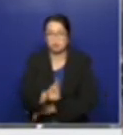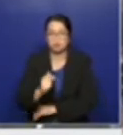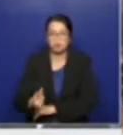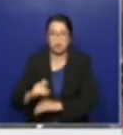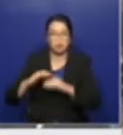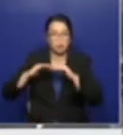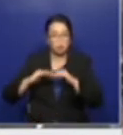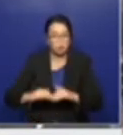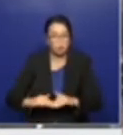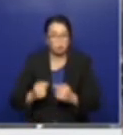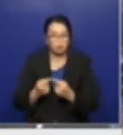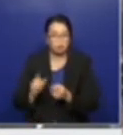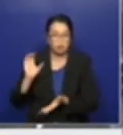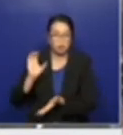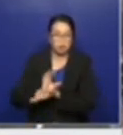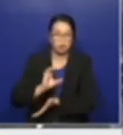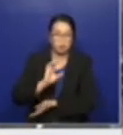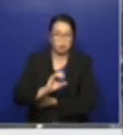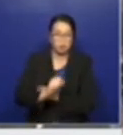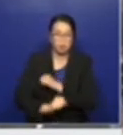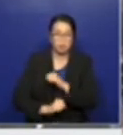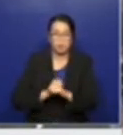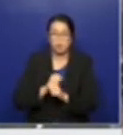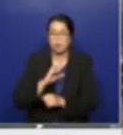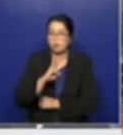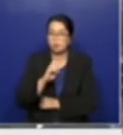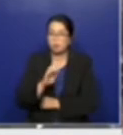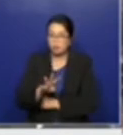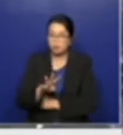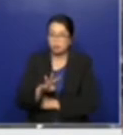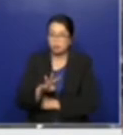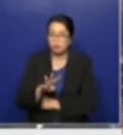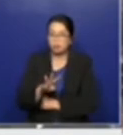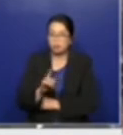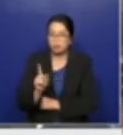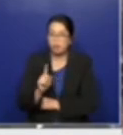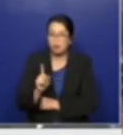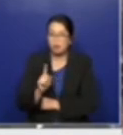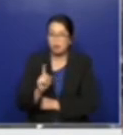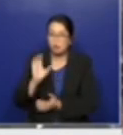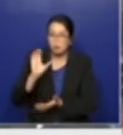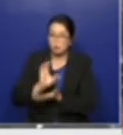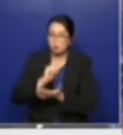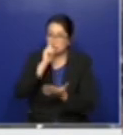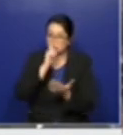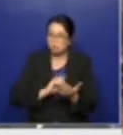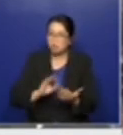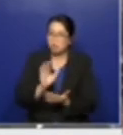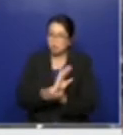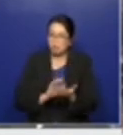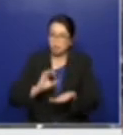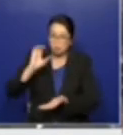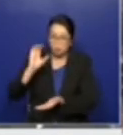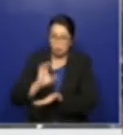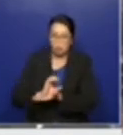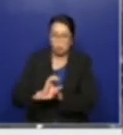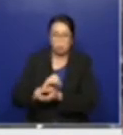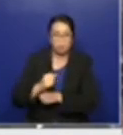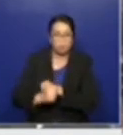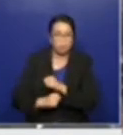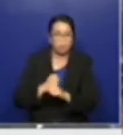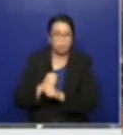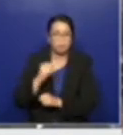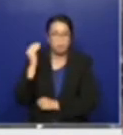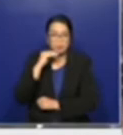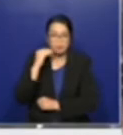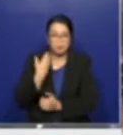ครับงบประมาณปี64นี่ชัดเจนเลยครับงบประเทศไทยนะครับซึ่งเป็นงบจำเป็นต้องจ่ายคือง